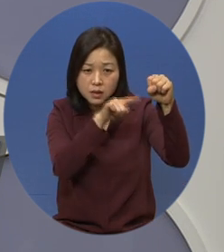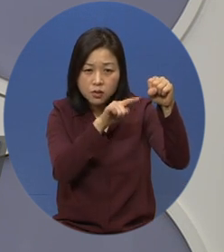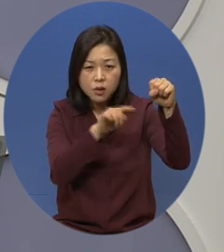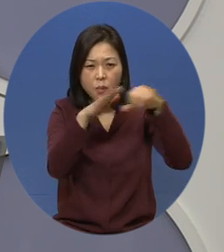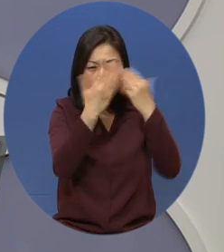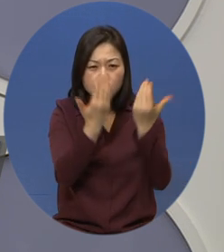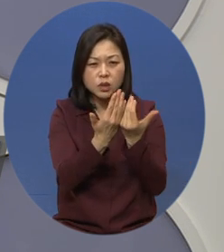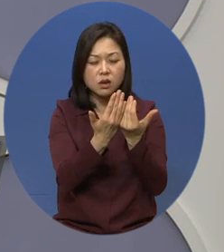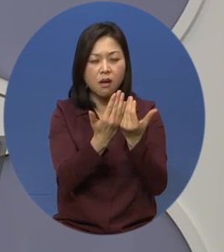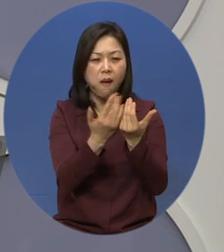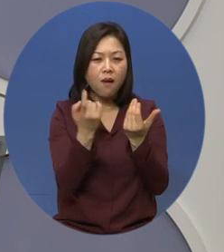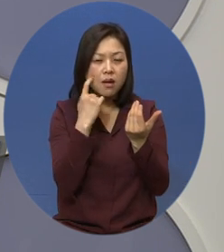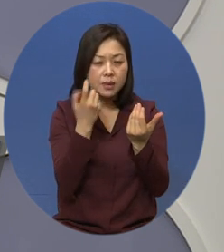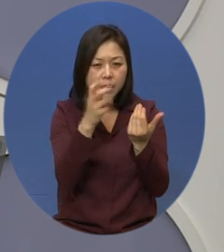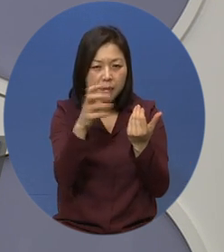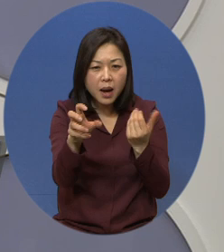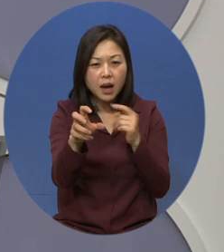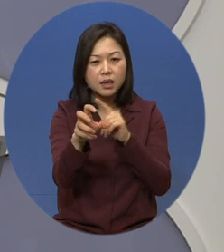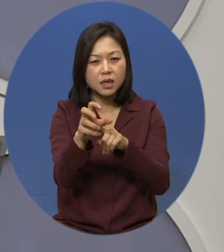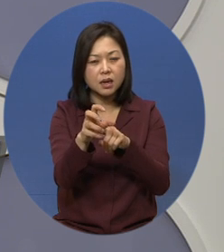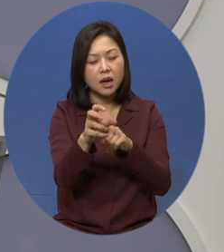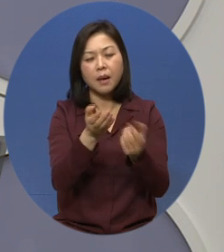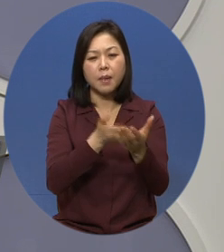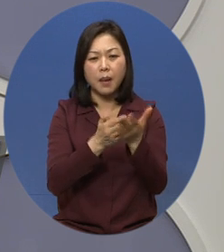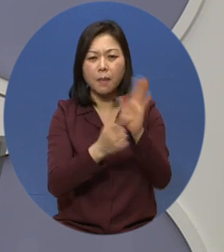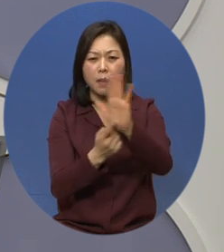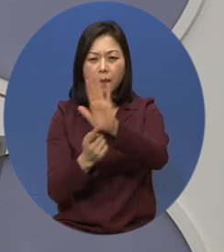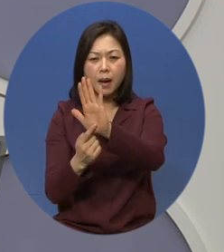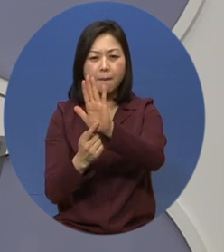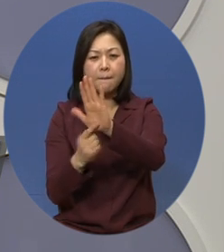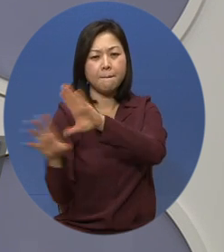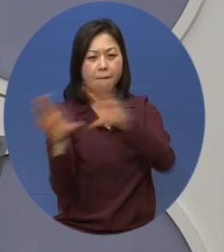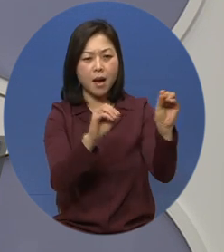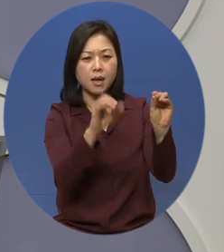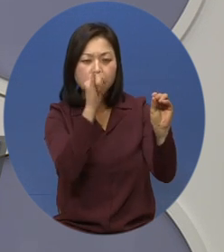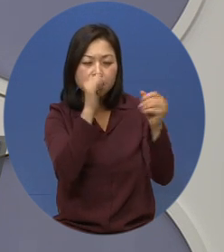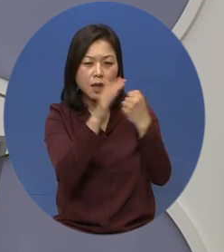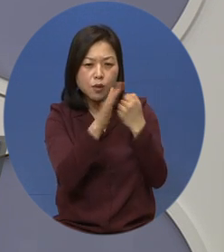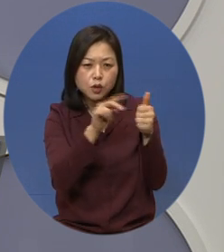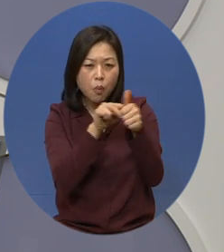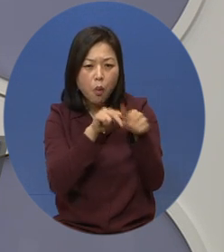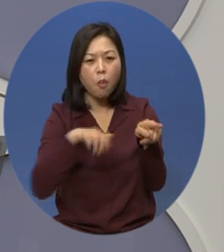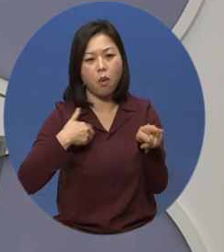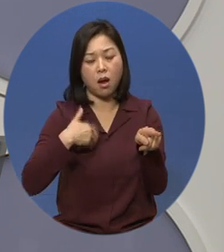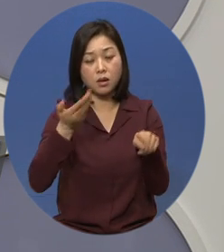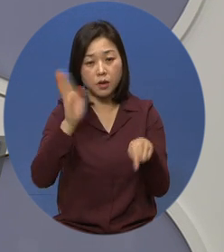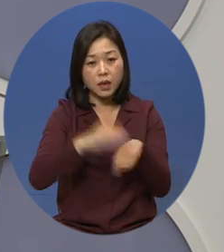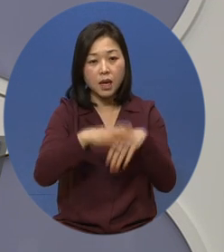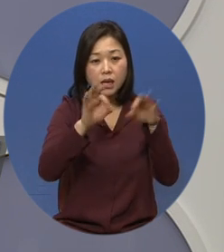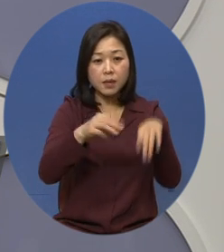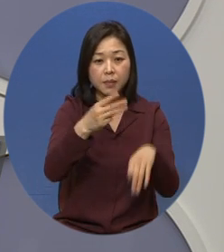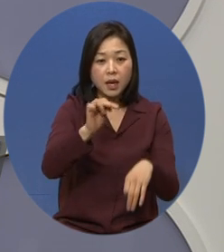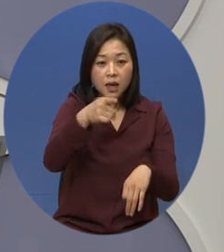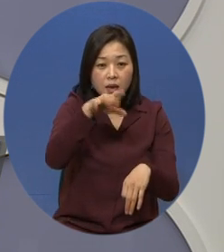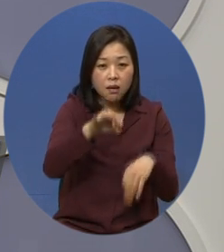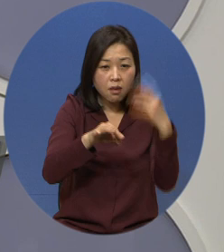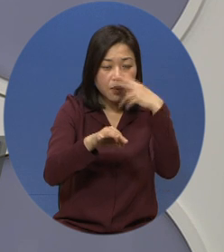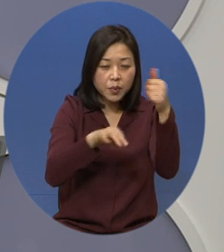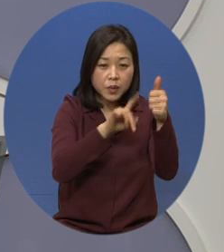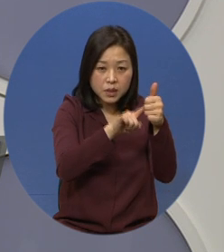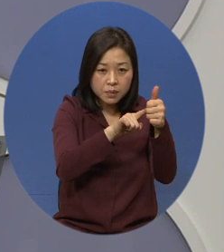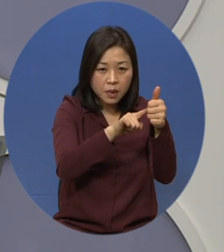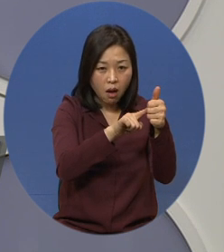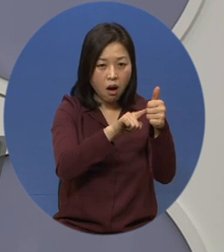맡고 있어 가지고 그 정보를 알 수 없는데 김태형 감독님을 통해서 이 시나리오를 보호